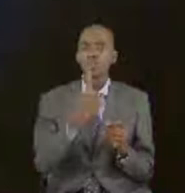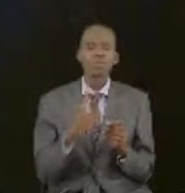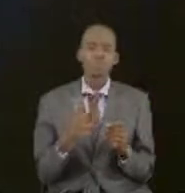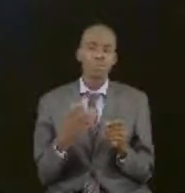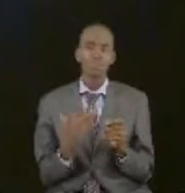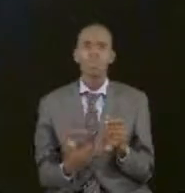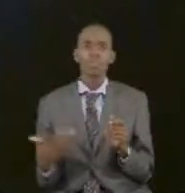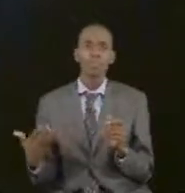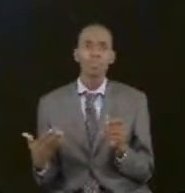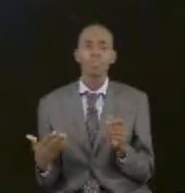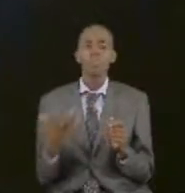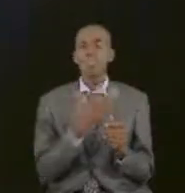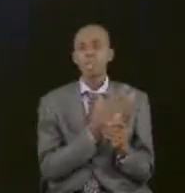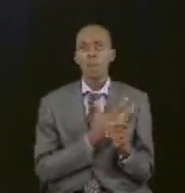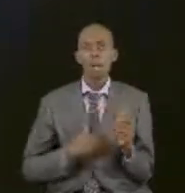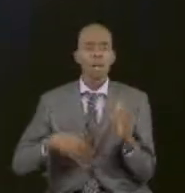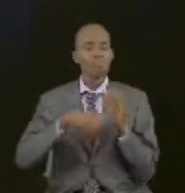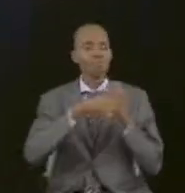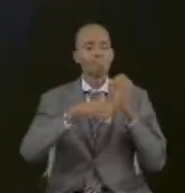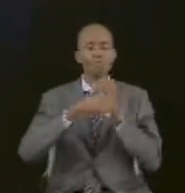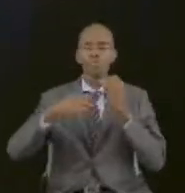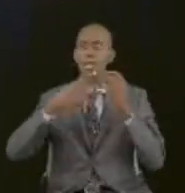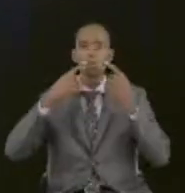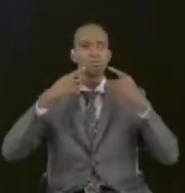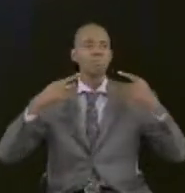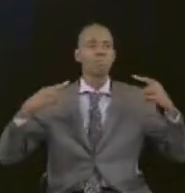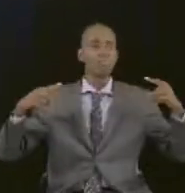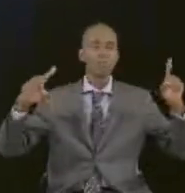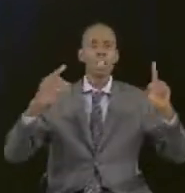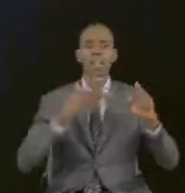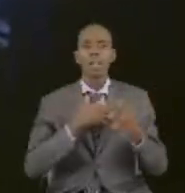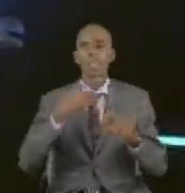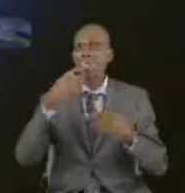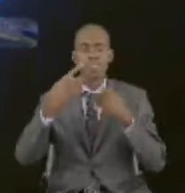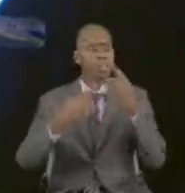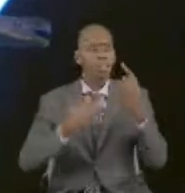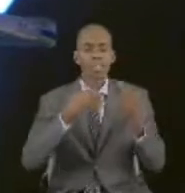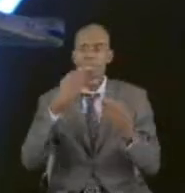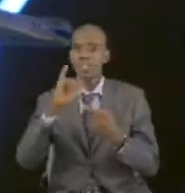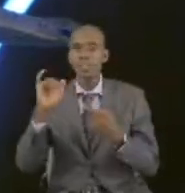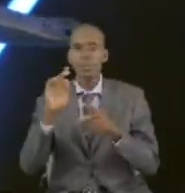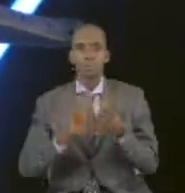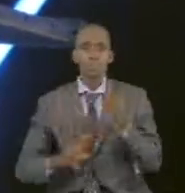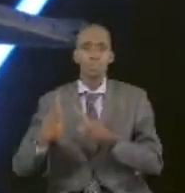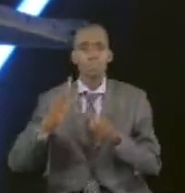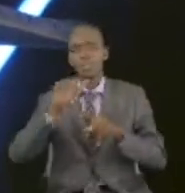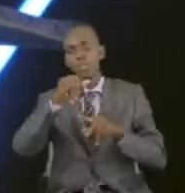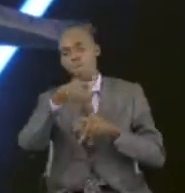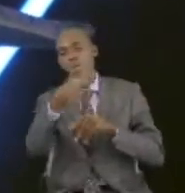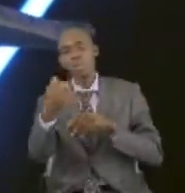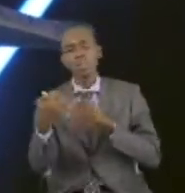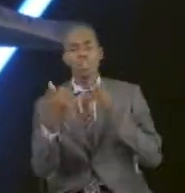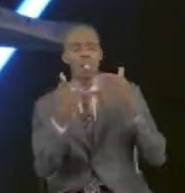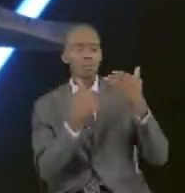coeur je n'ai pas la publicité est stérile extérieur ce n'est pas la